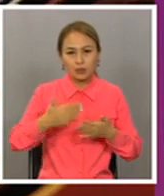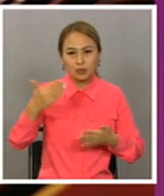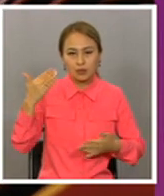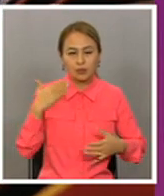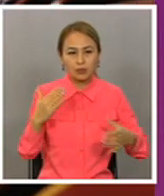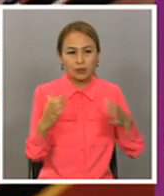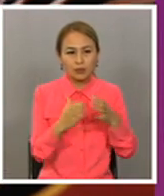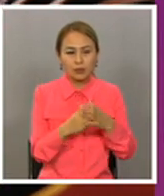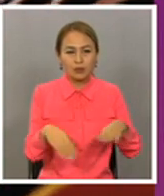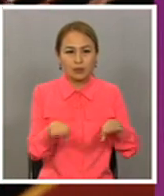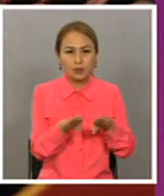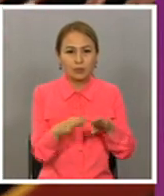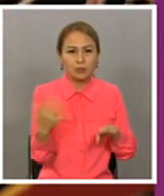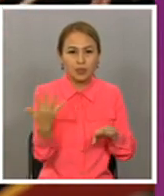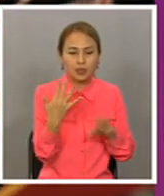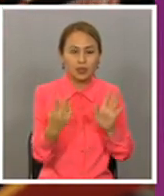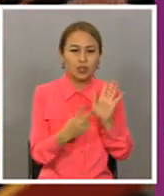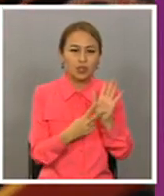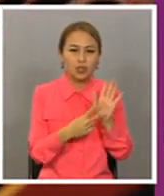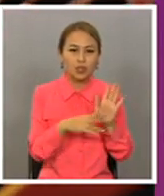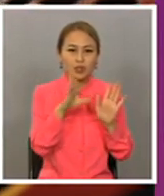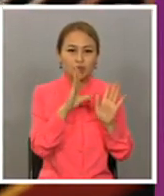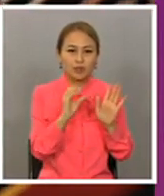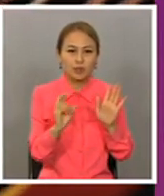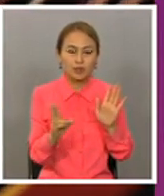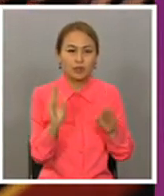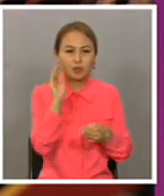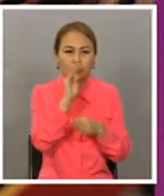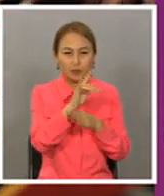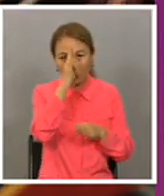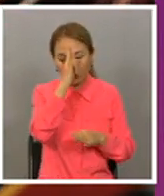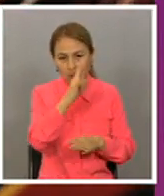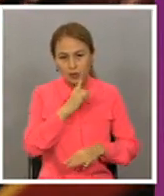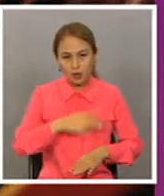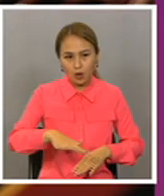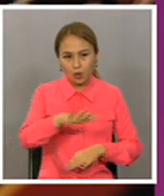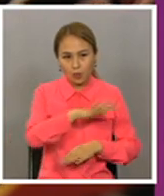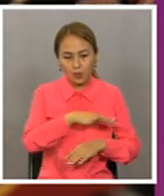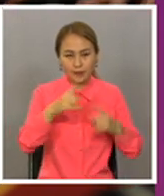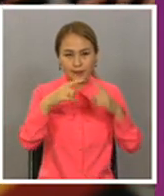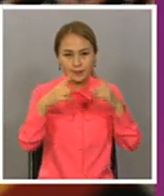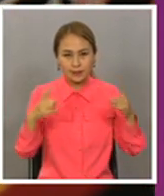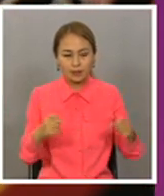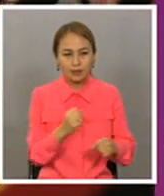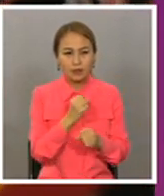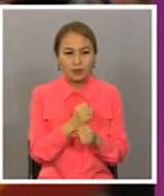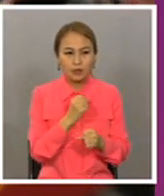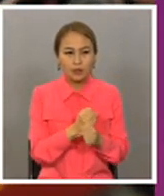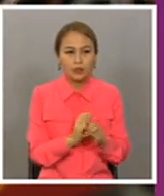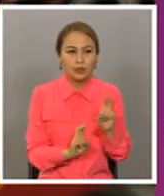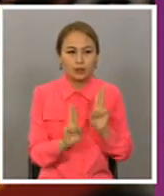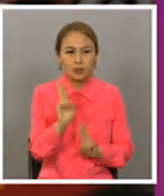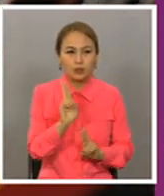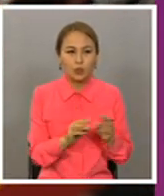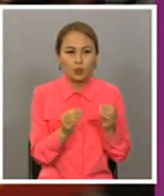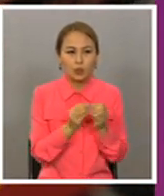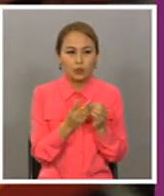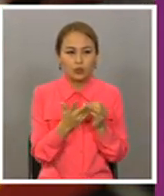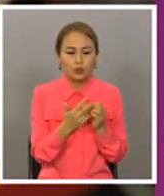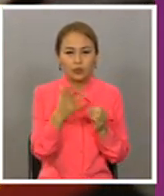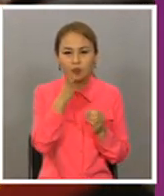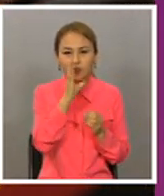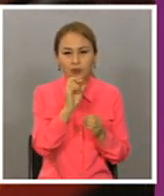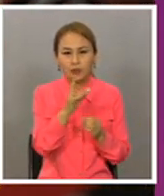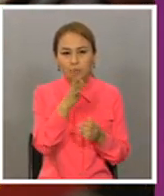дейінгі 5-7 ғасырларға жатады. Қазақстан аумағындағы кесте тігу өнерінің дәстүрі 13-ші ғасырдан көрініс